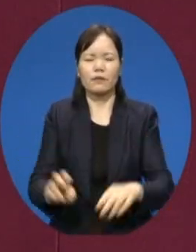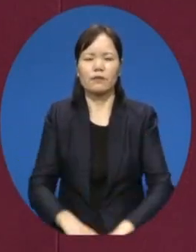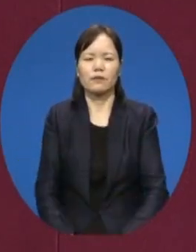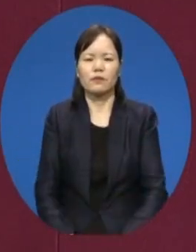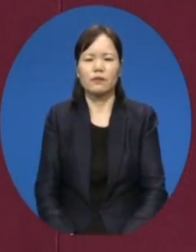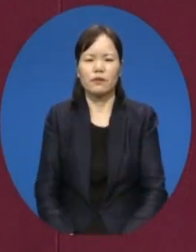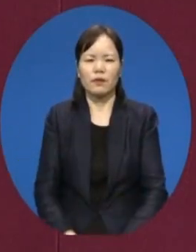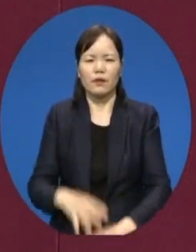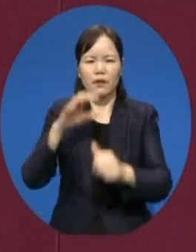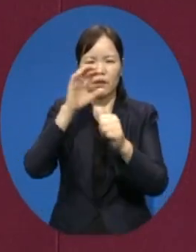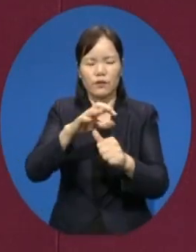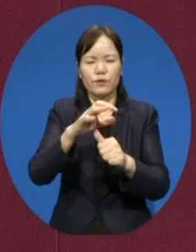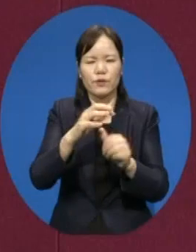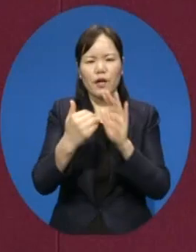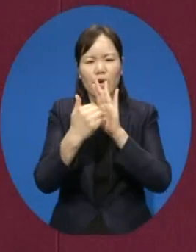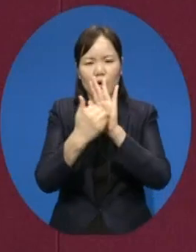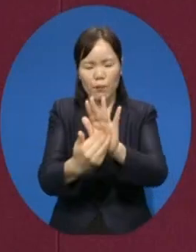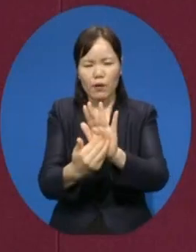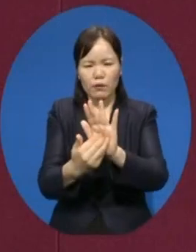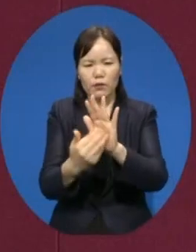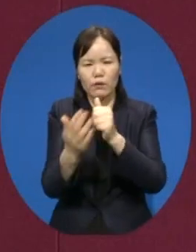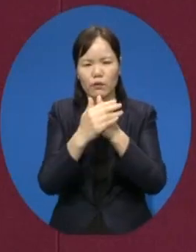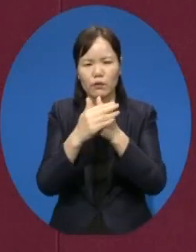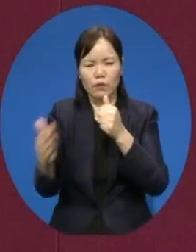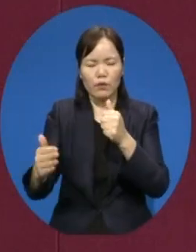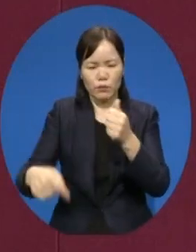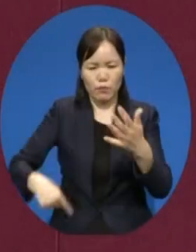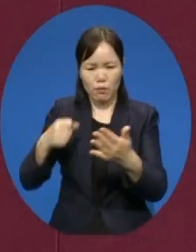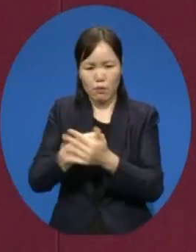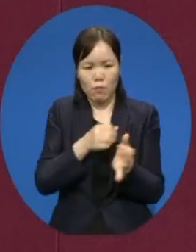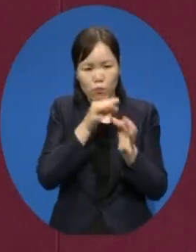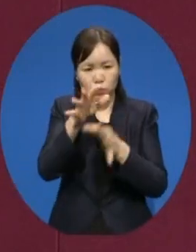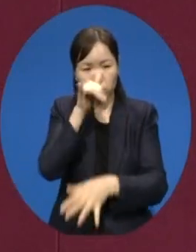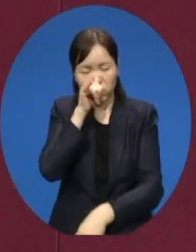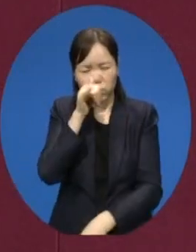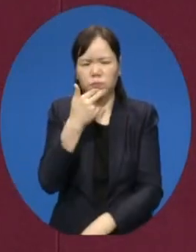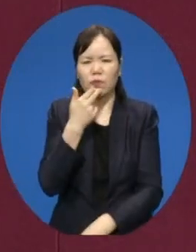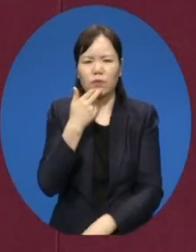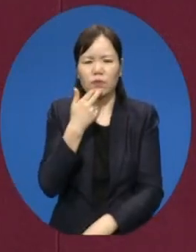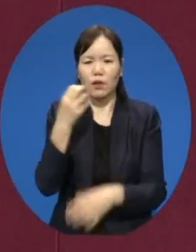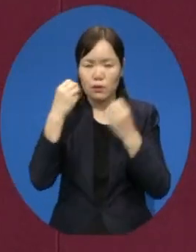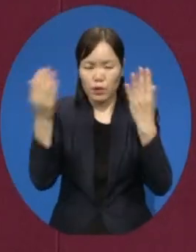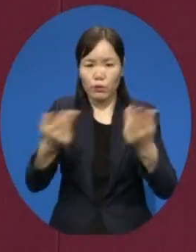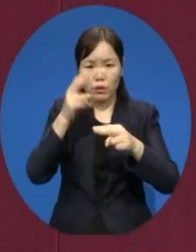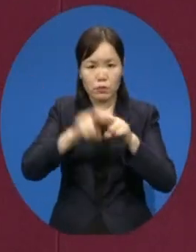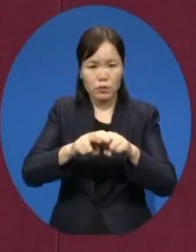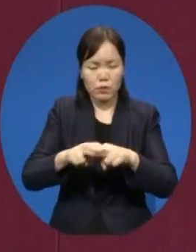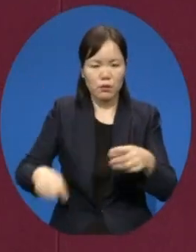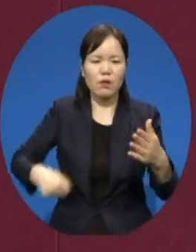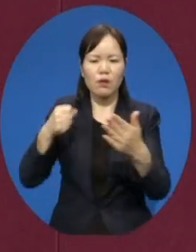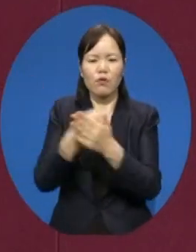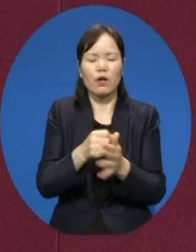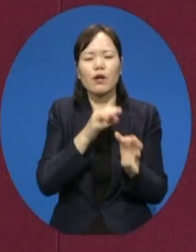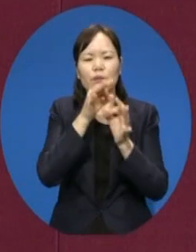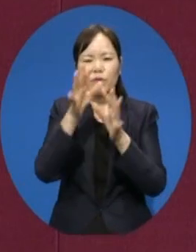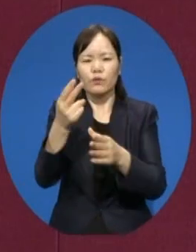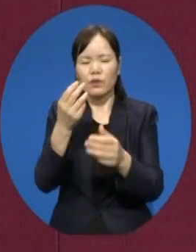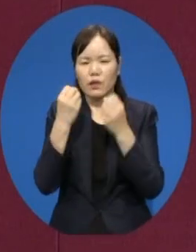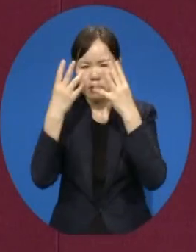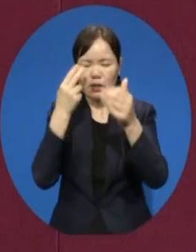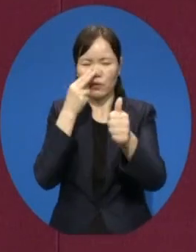규제가 가로막고 있는데 어떻게 과감한 투자가 되겠습니까? 새로운 먹거리 그건 과감한 투자, 새로운